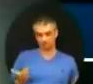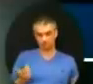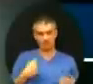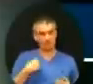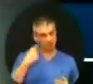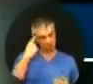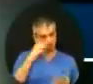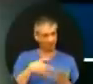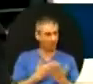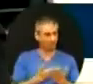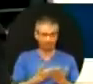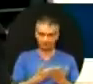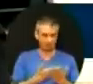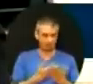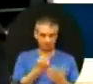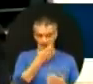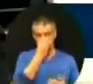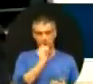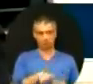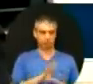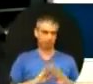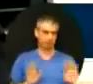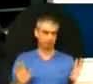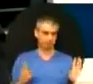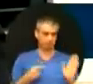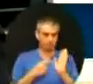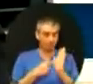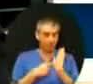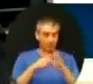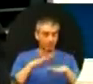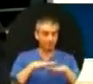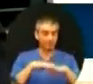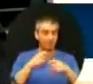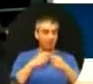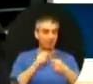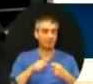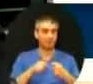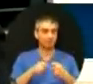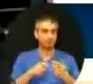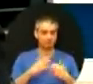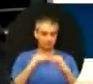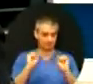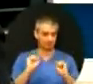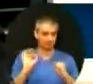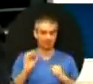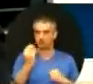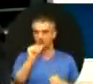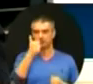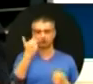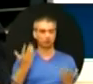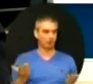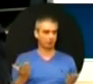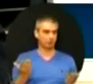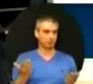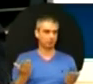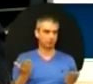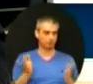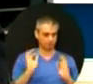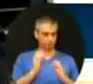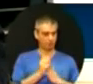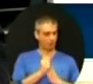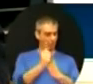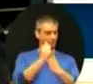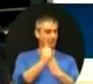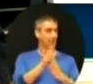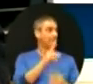אני חושב שההצעה היא כמעט הגבול החוצפה. בגלל שתפקיד חבר כנסת, הבסיס שלו, הדבר הראשוני, זה כדי להוביל